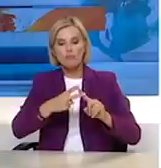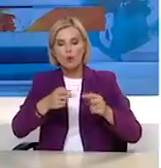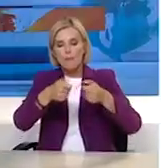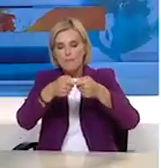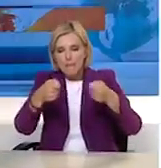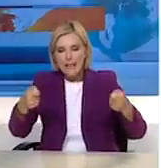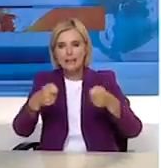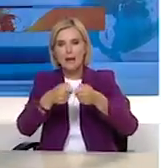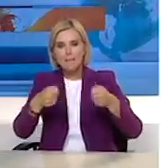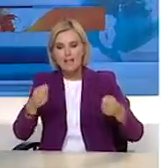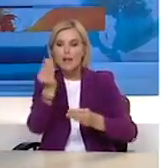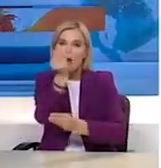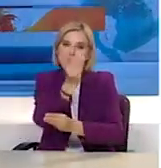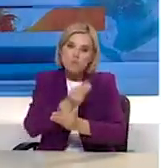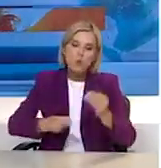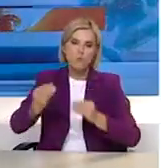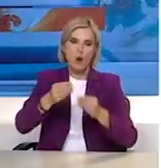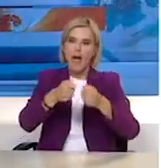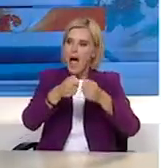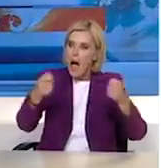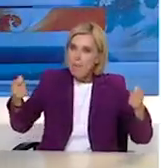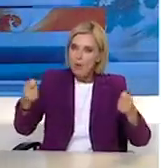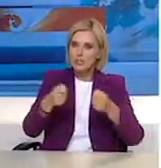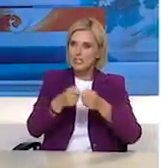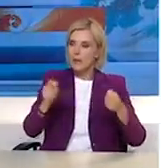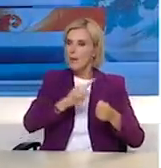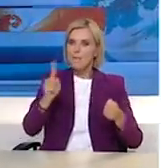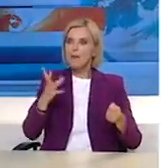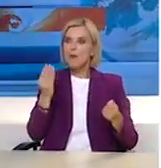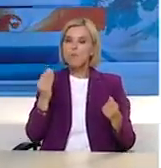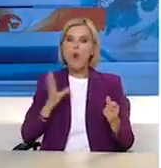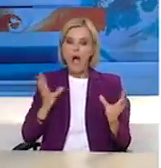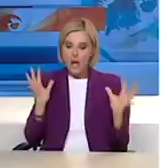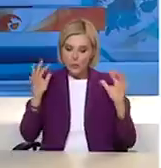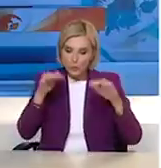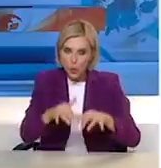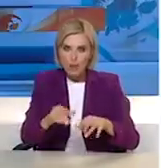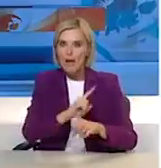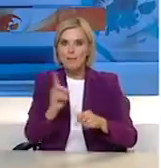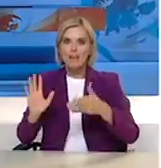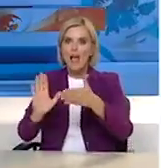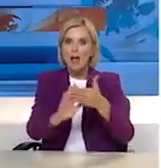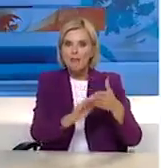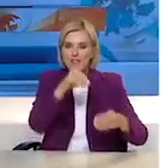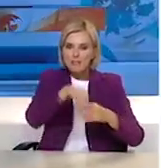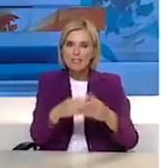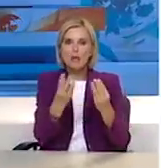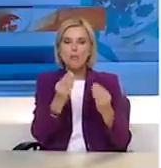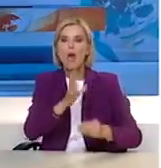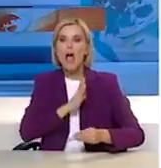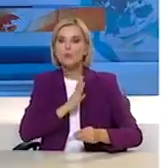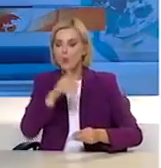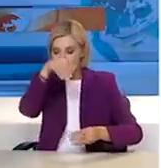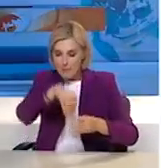περισσότερη ευλάβεια, τα μέτρα που αφορούν την απόσταση, τον κοινωνικό συνωστισμό, τον πολύ στενό κύκλο επαφών, να